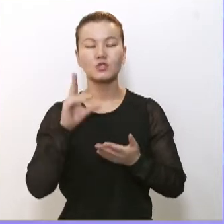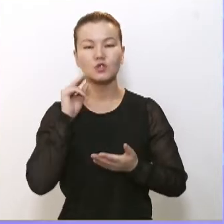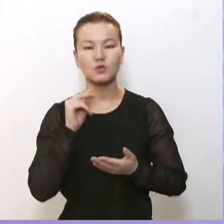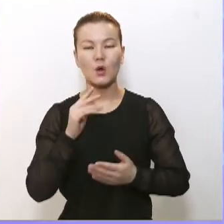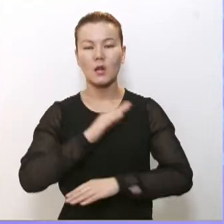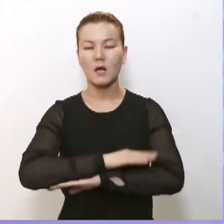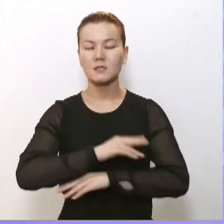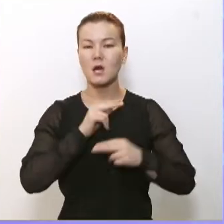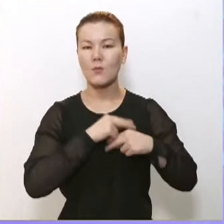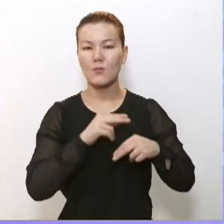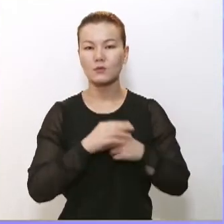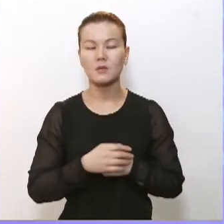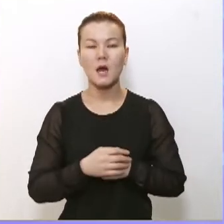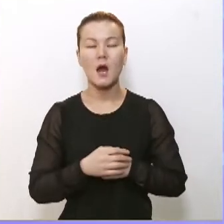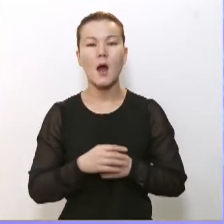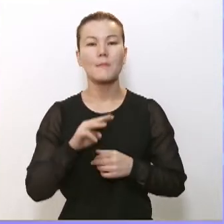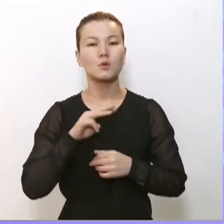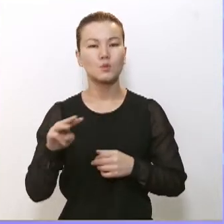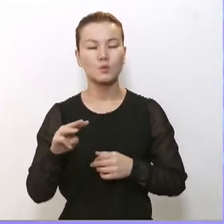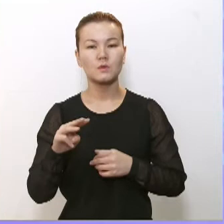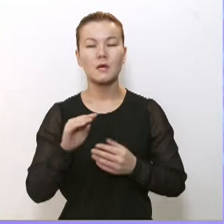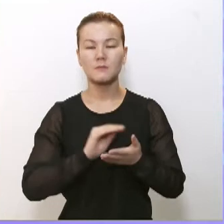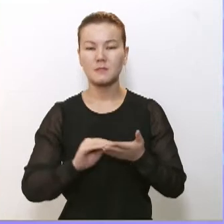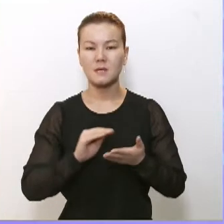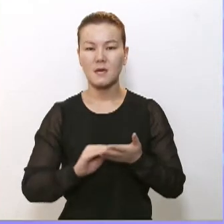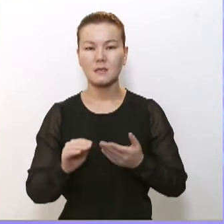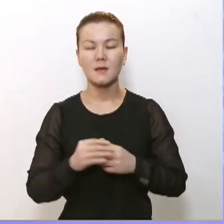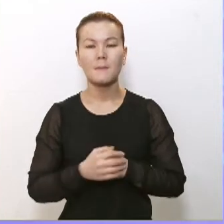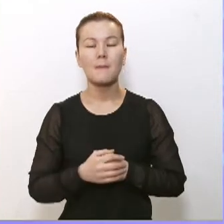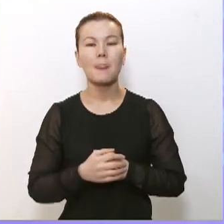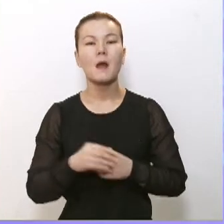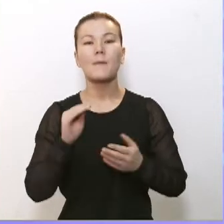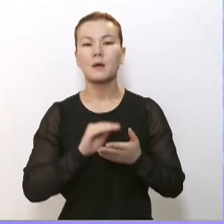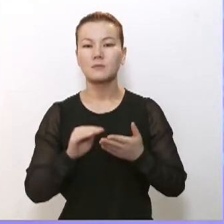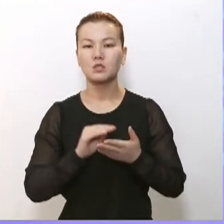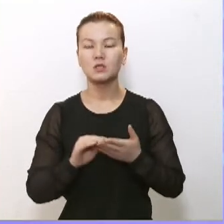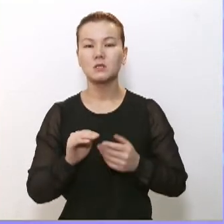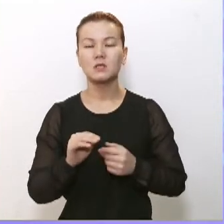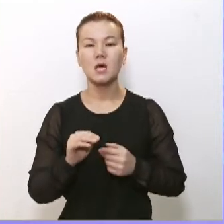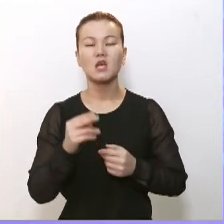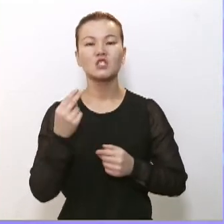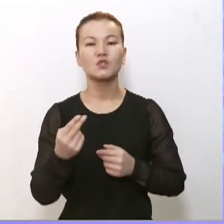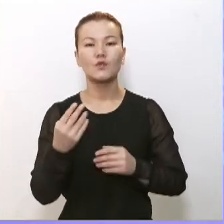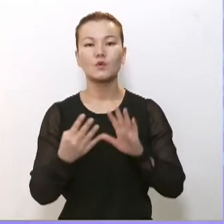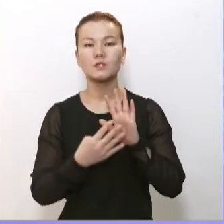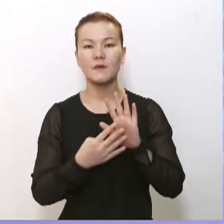минутка чистописания пропишите цифру 9